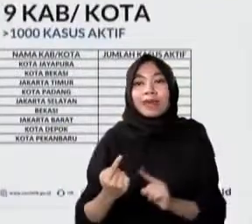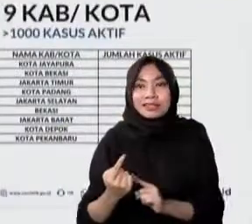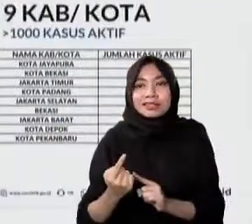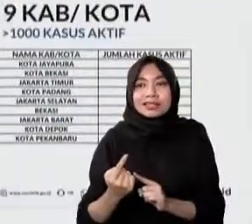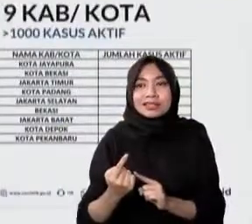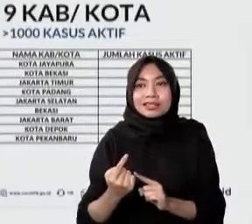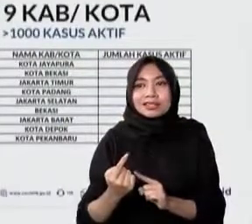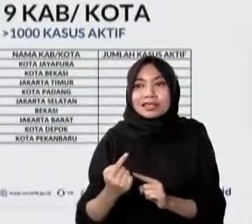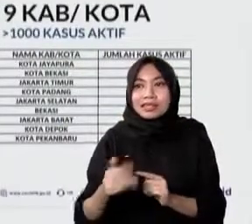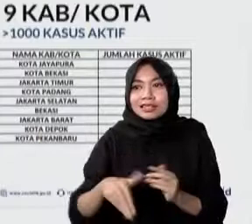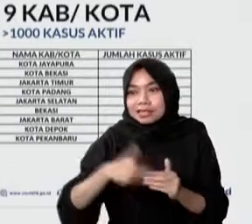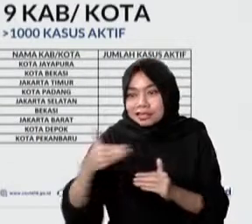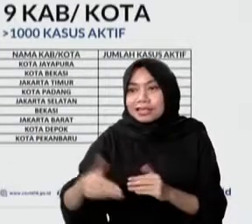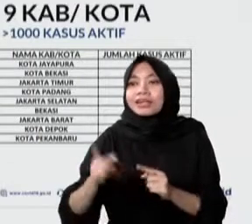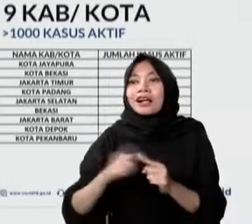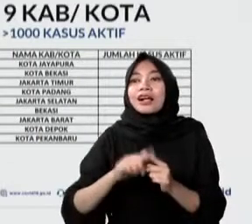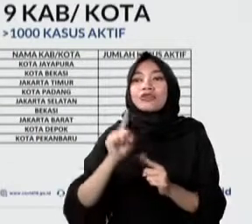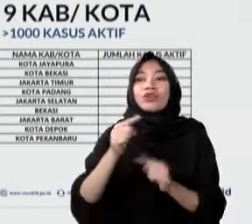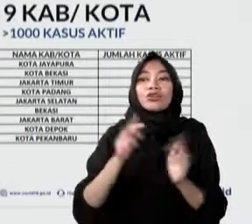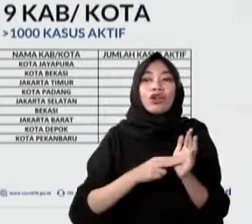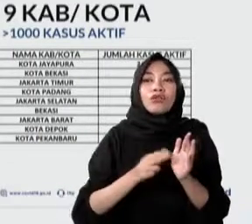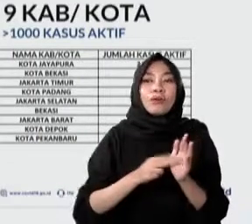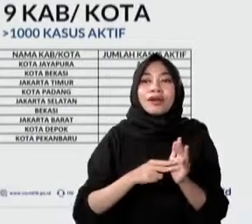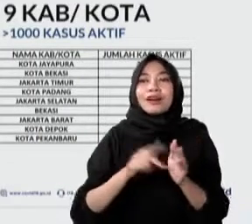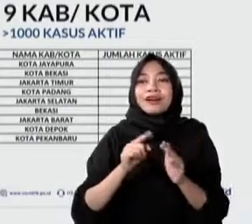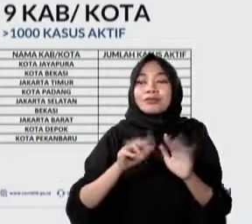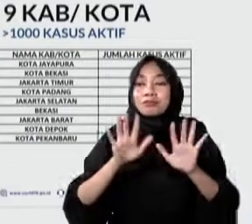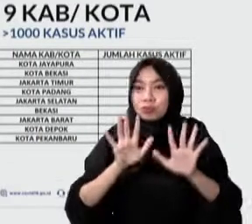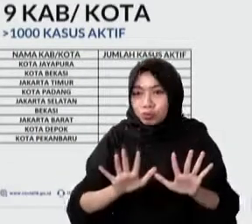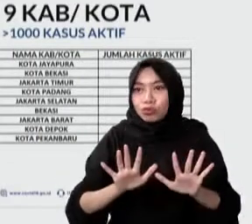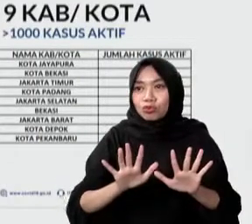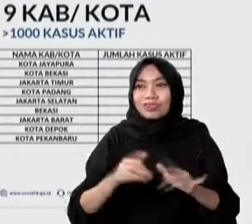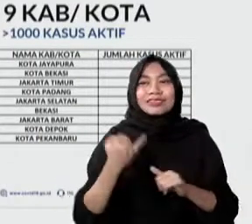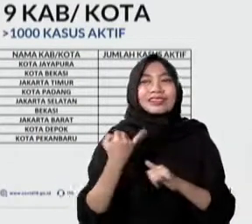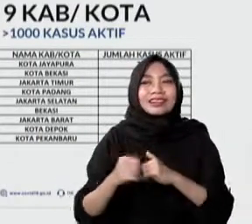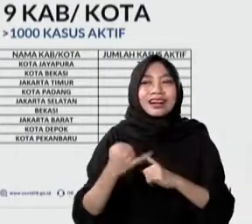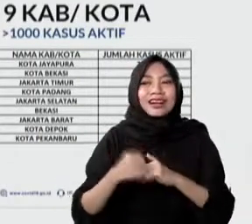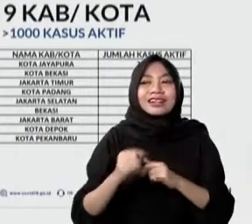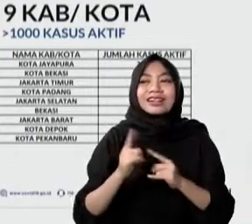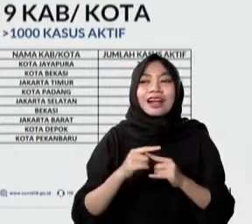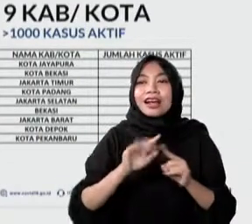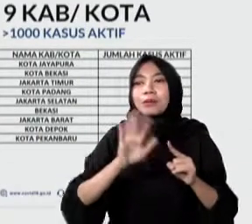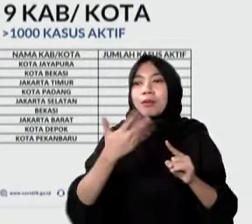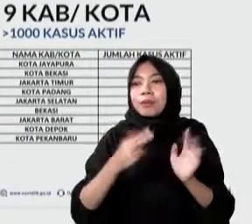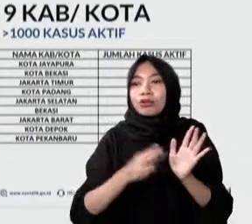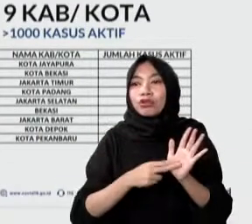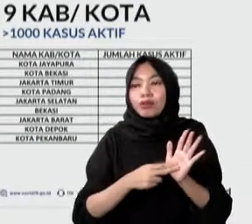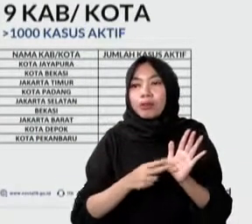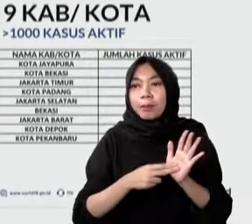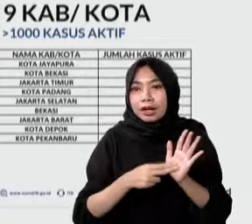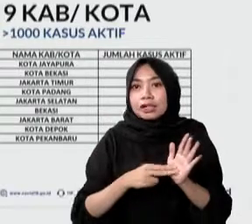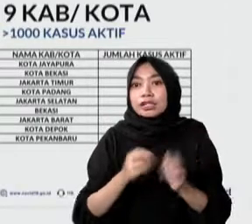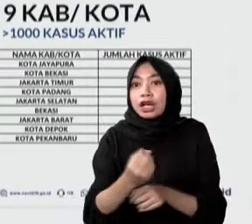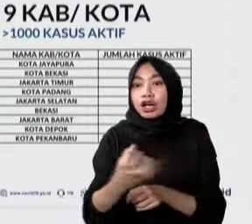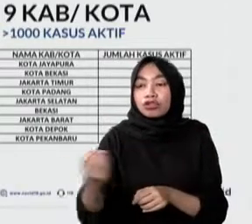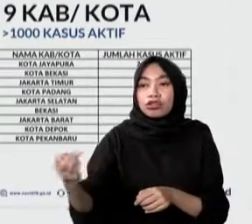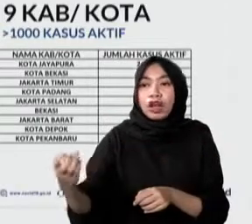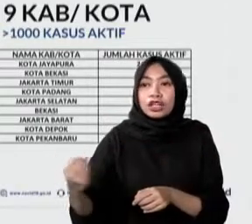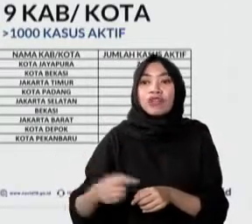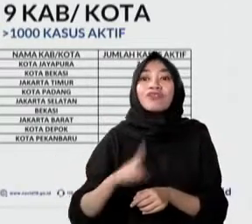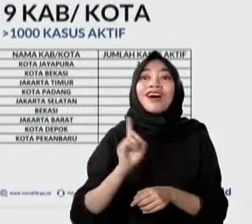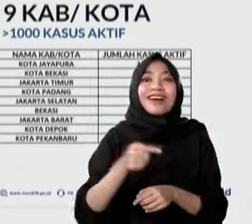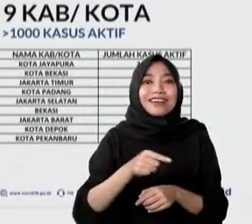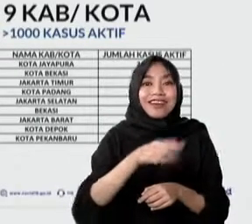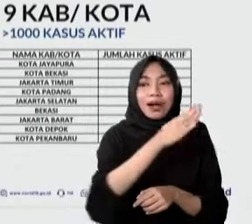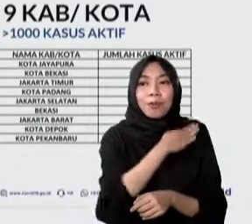11. Kemudian tanggal 1 November berkurang menjadi 10. Dan terakhir di tanggal 15 November kita mampu menekan sehingga